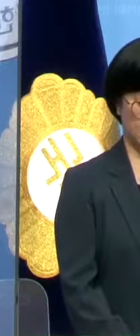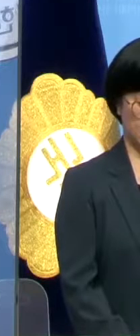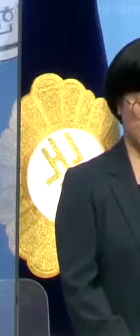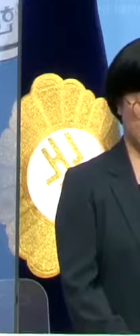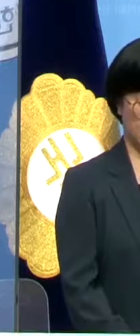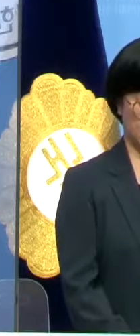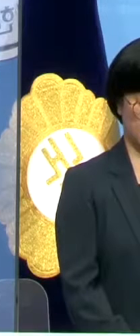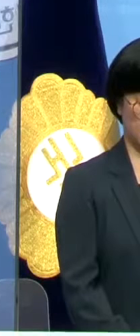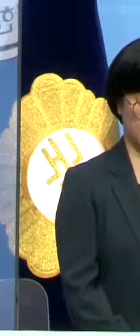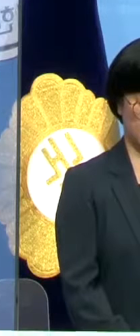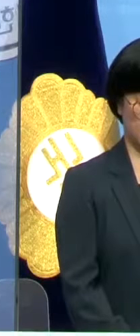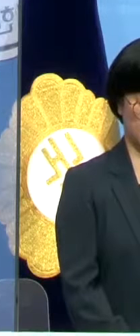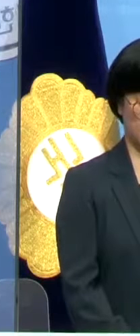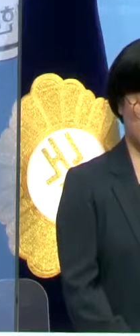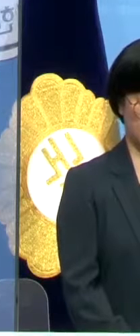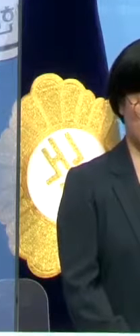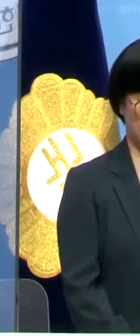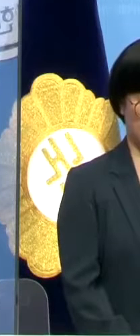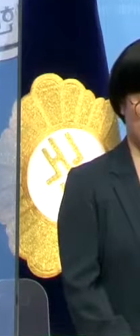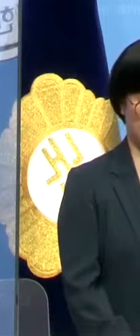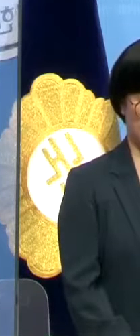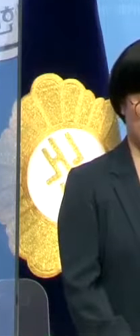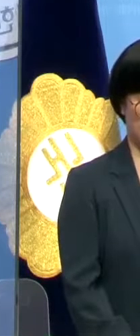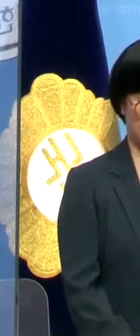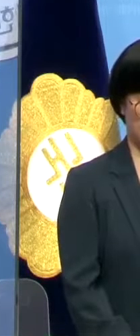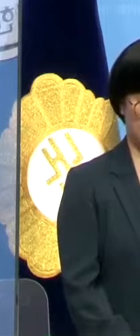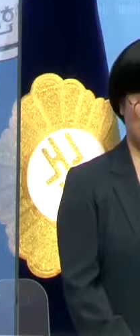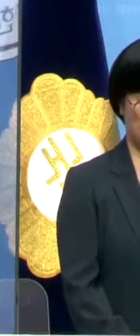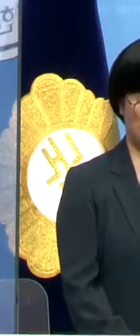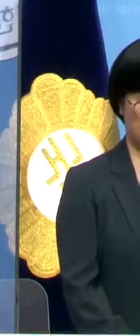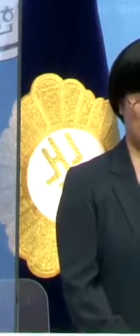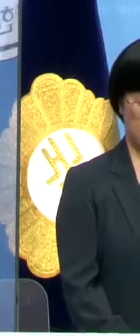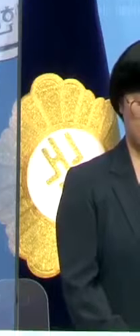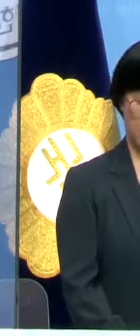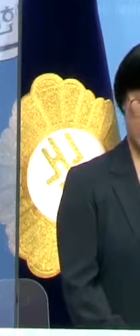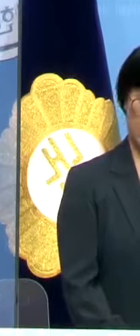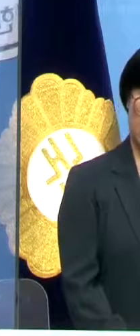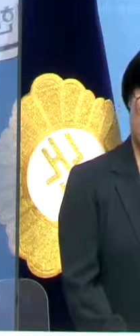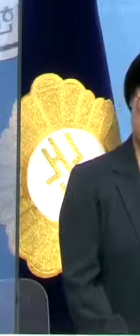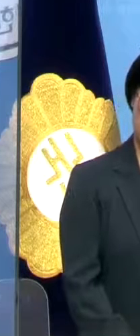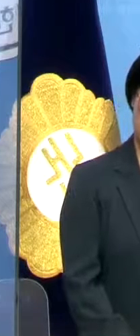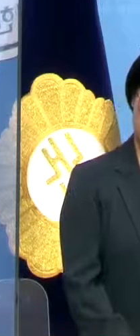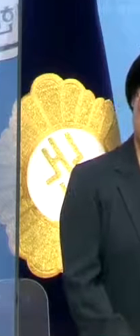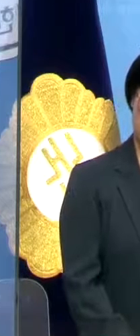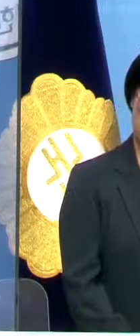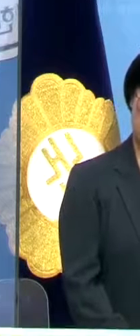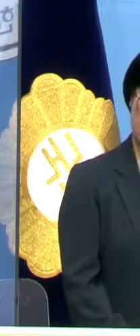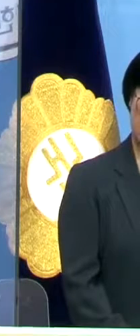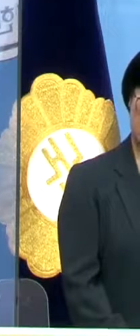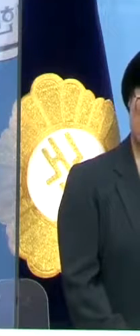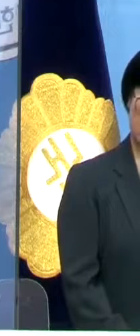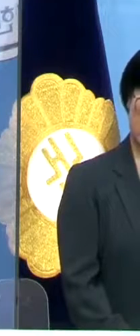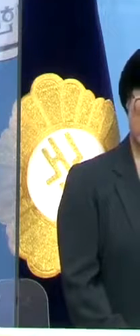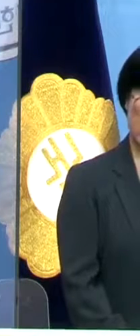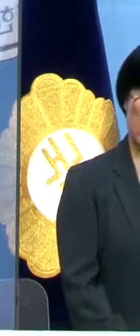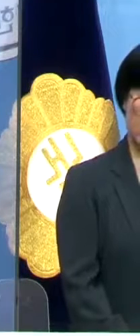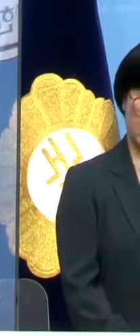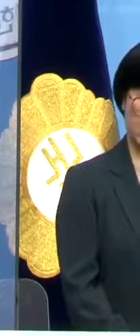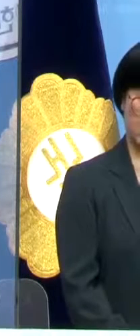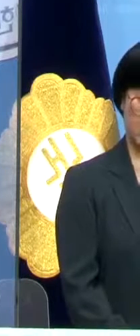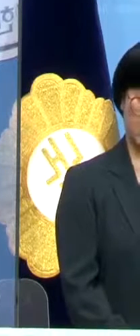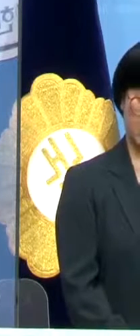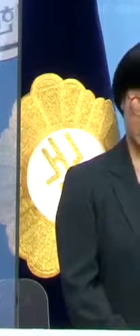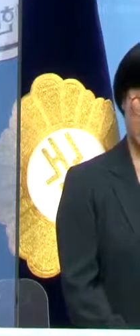ayers upon 너 persons 위크 order to asia n